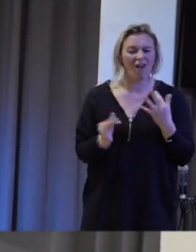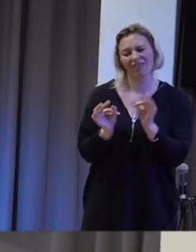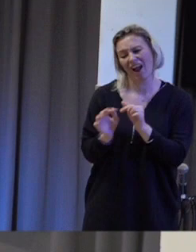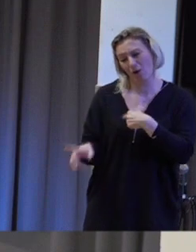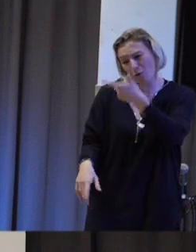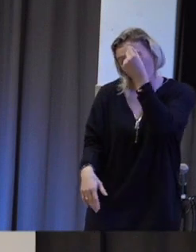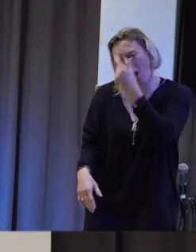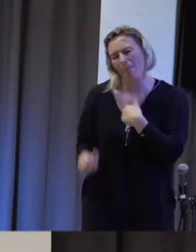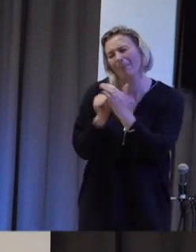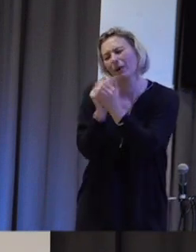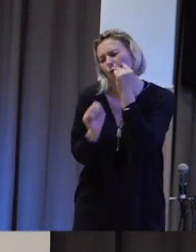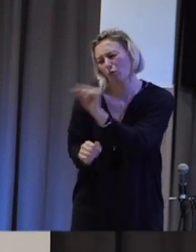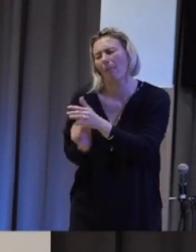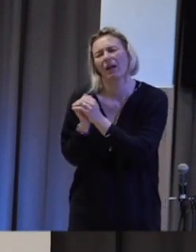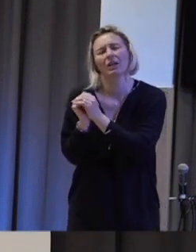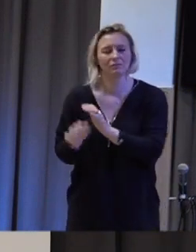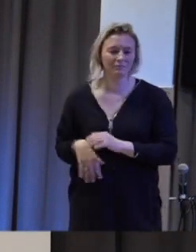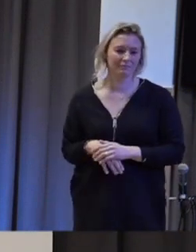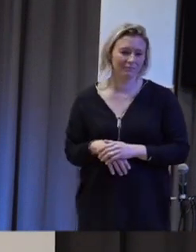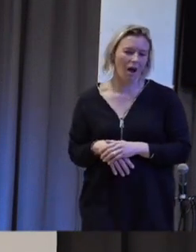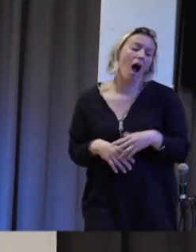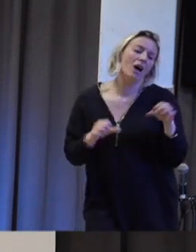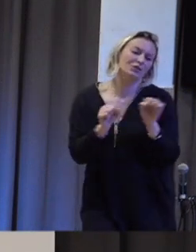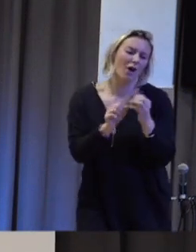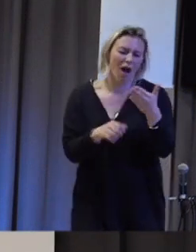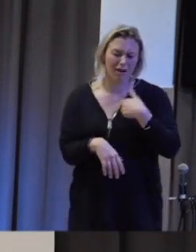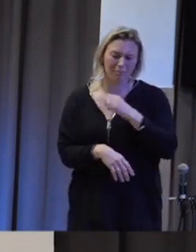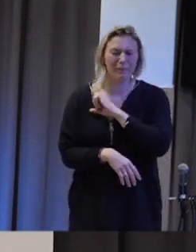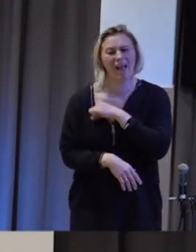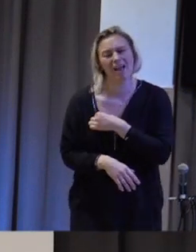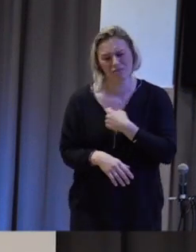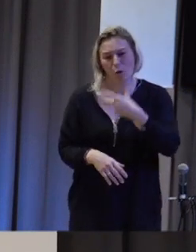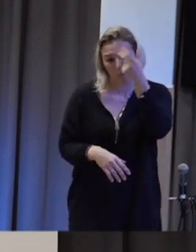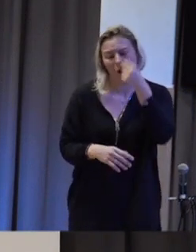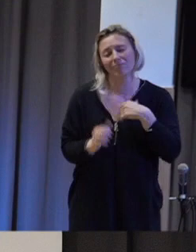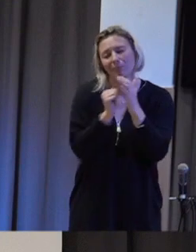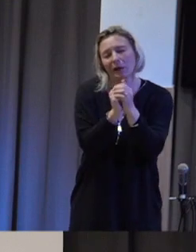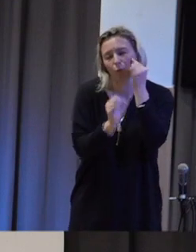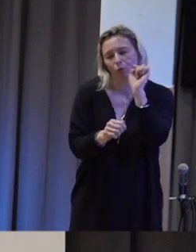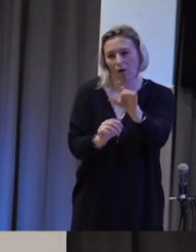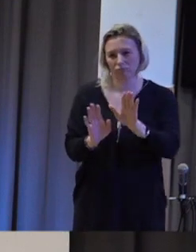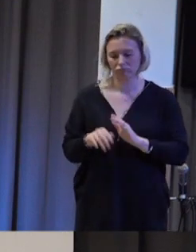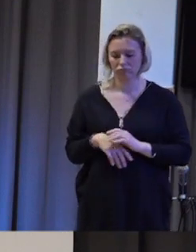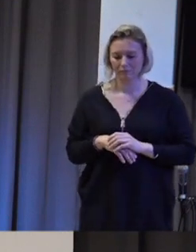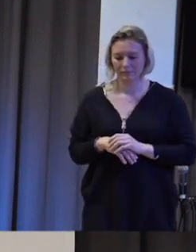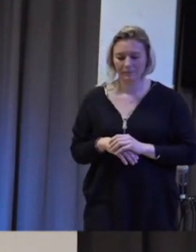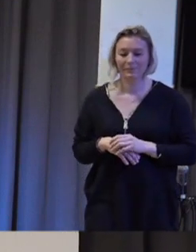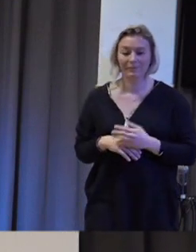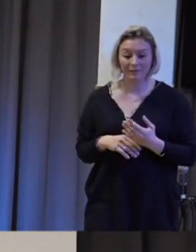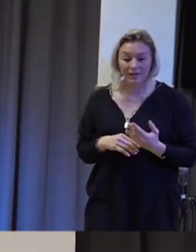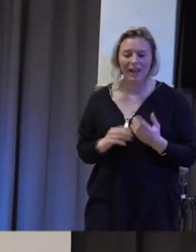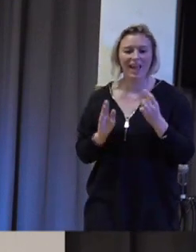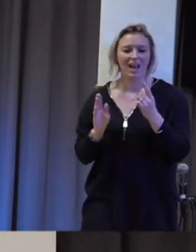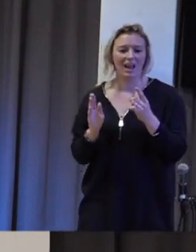comprends mais je vais prier pour toi. Oui ma sœur je comprends ta peine mais je vais prier pour toi. Allez rendre